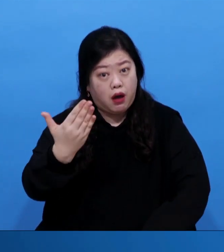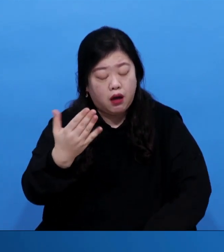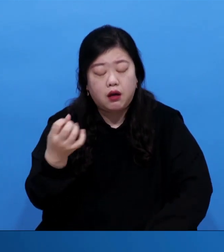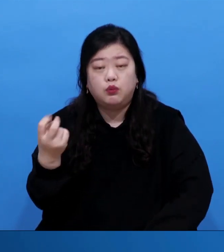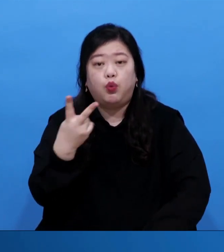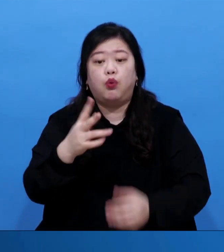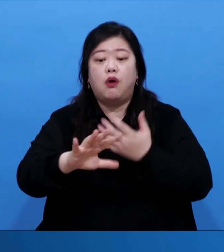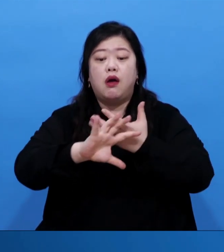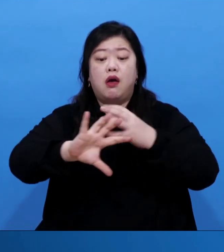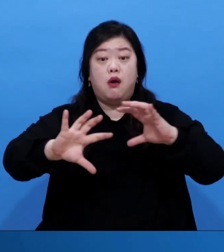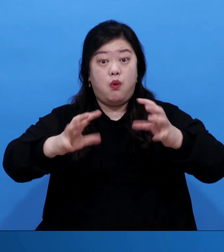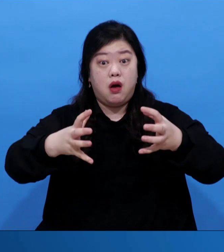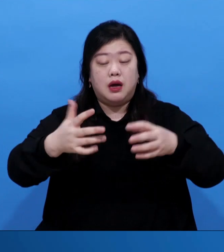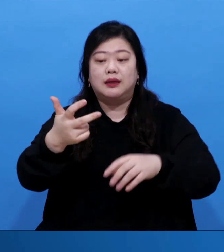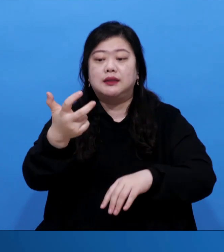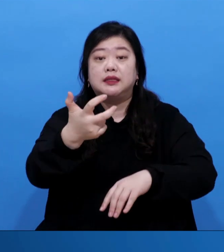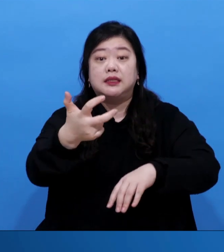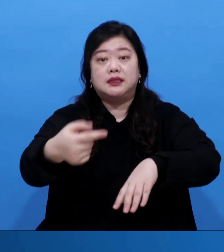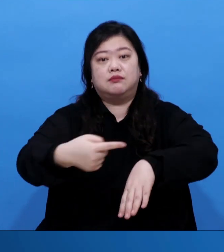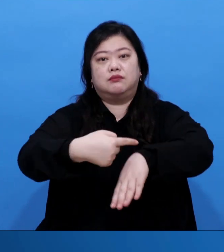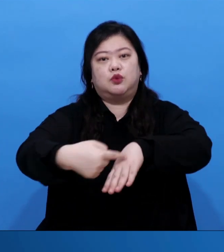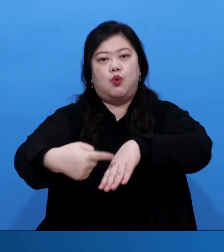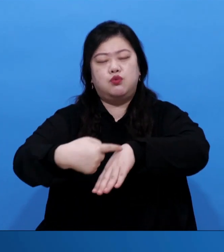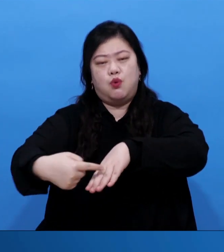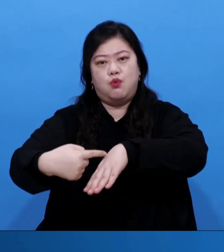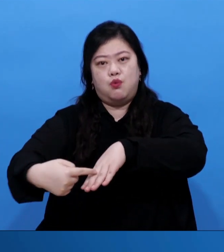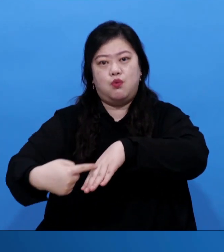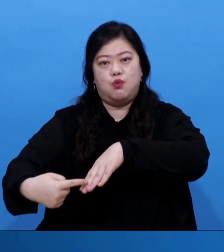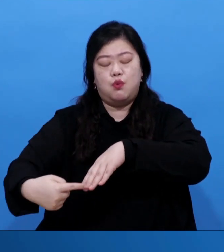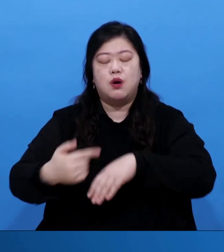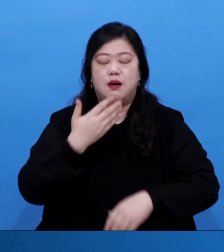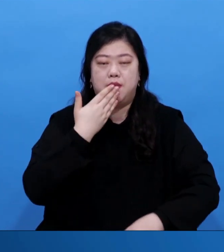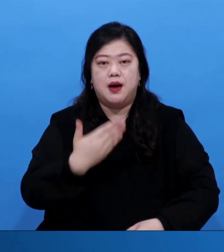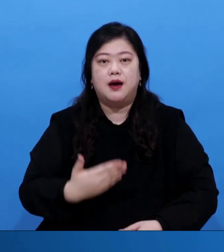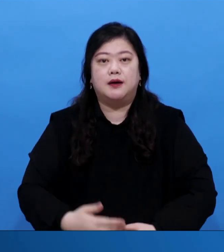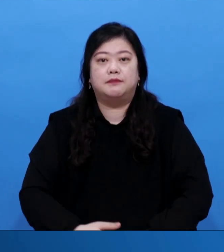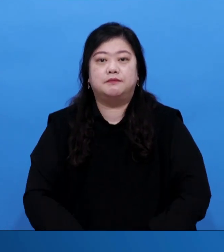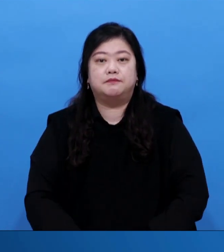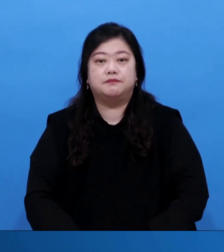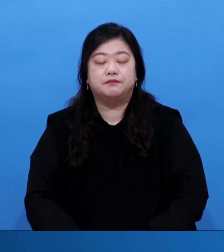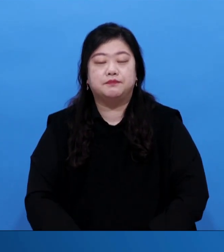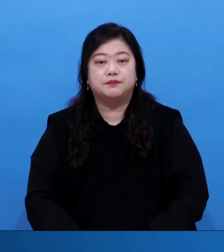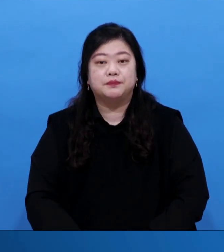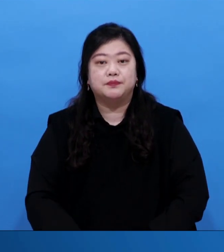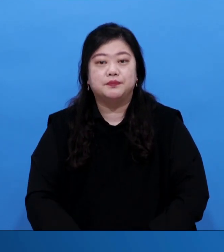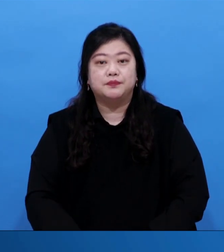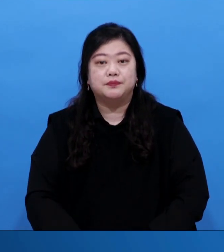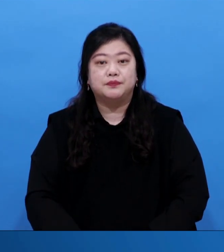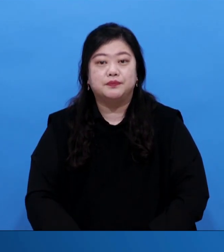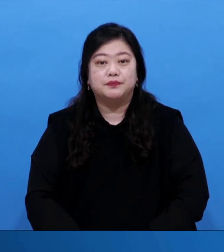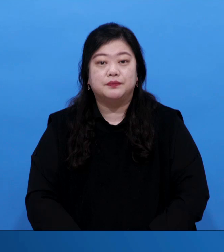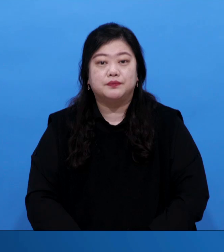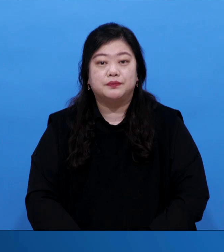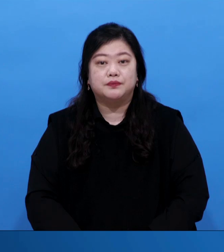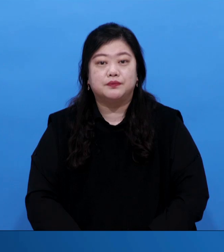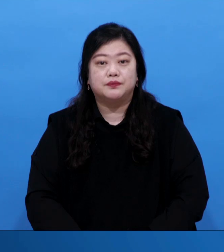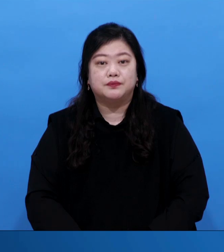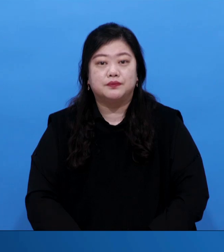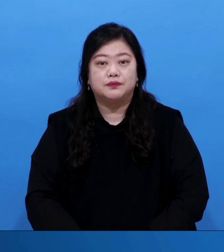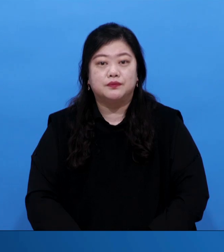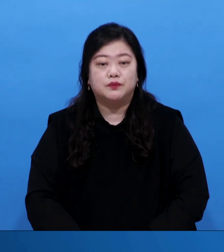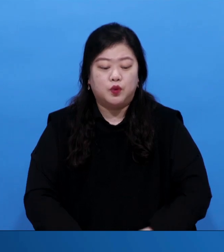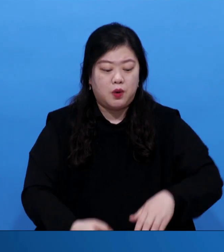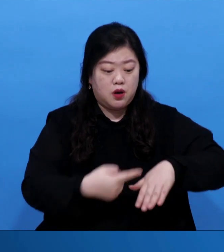the point of missions, we can see the 70 people groups. 그러면 이 사람들이 70 나라에 영향을 주기